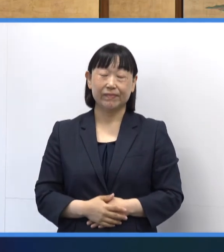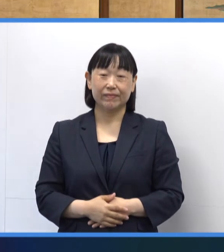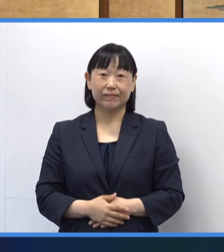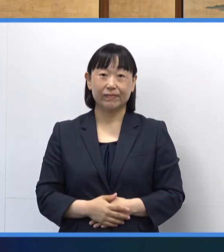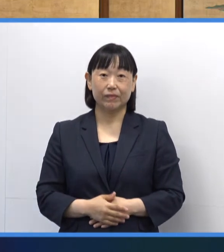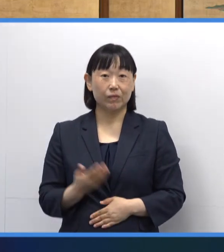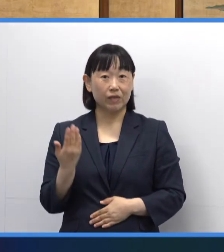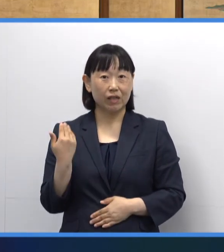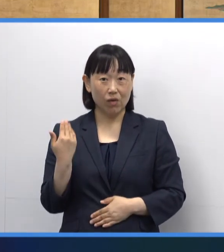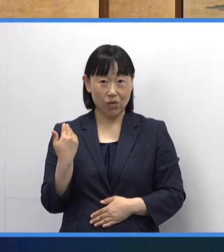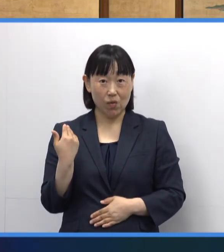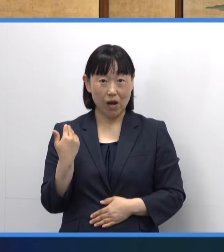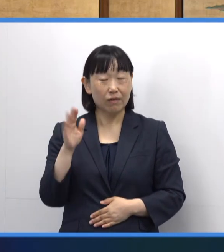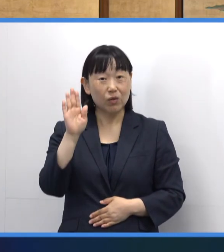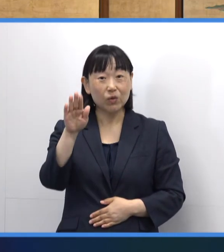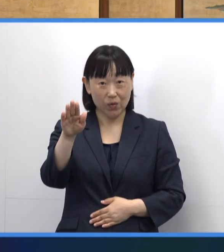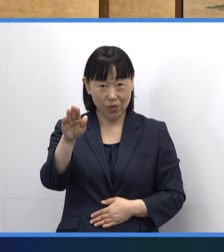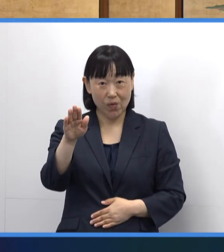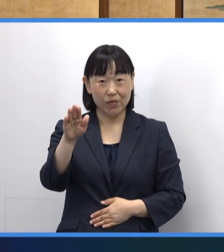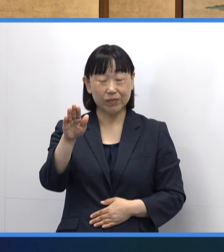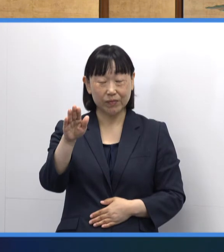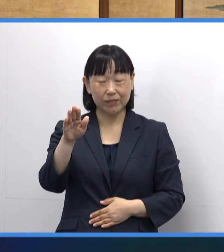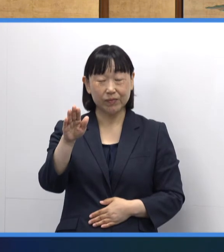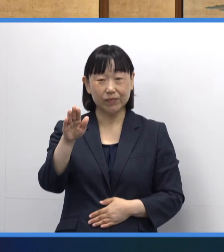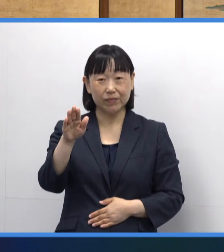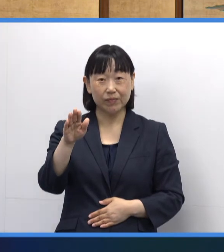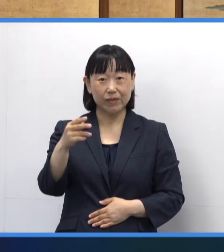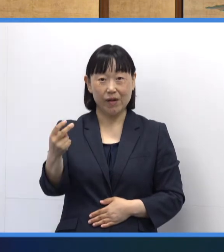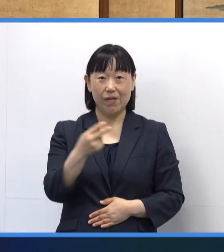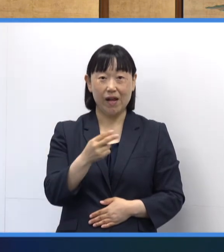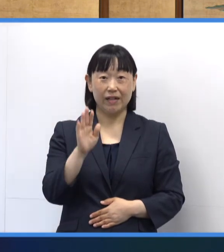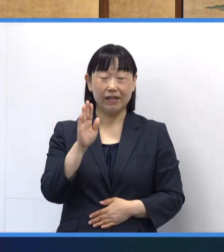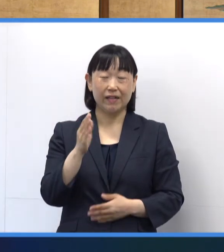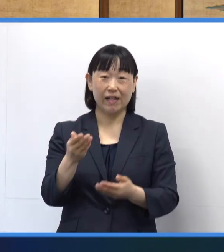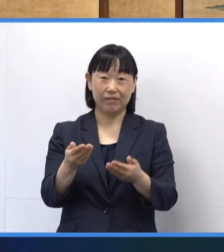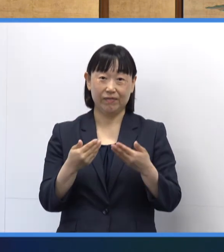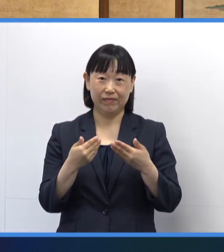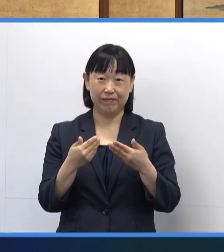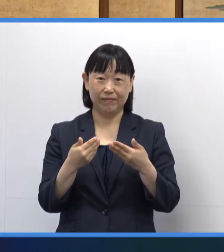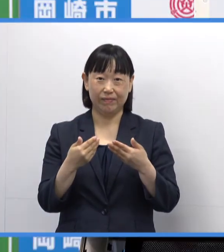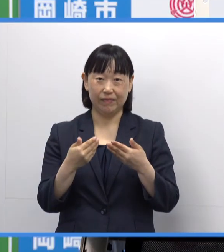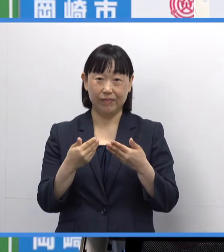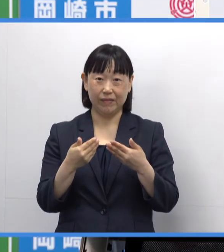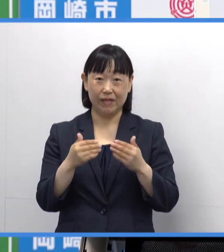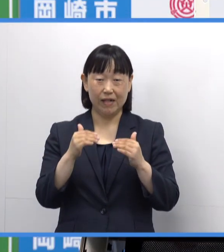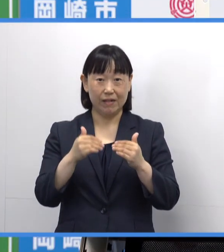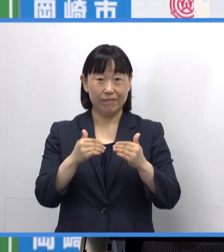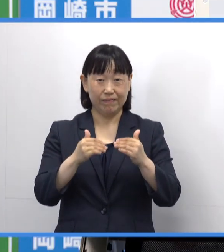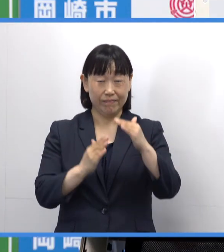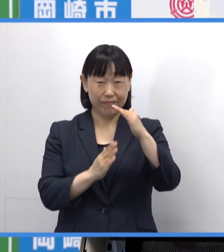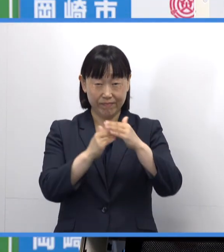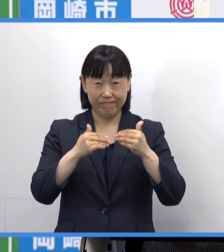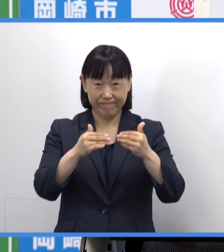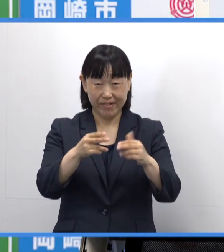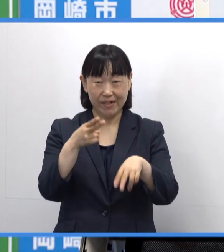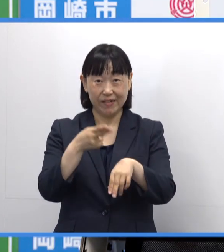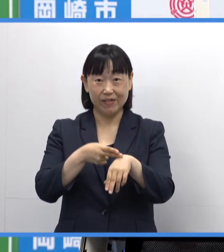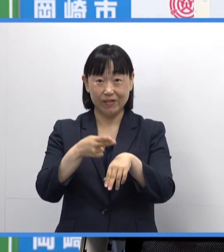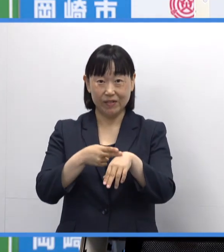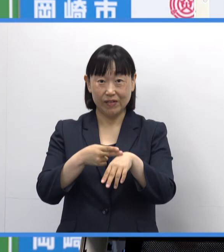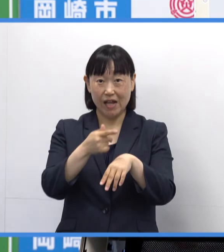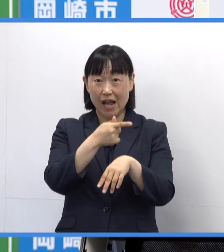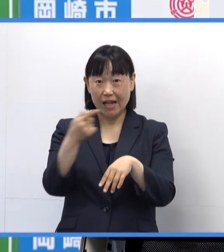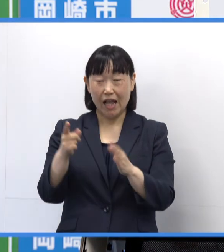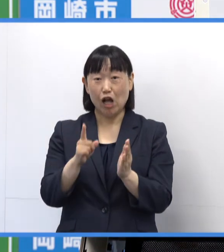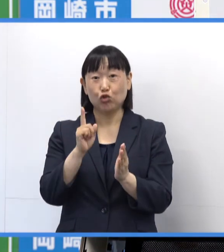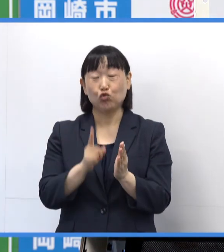後ほど実際にご覧いただきますが、先進技術により仮想空間で大樹寺の重要文化財